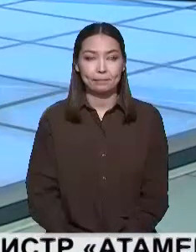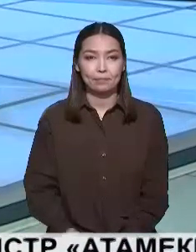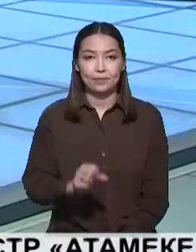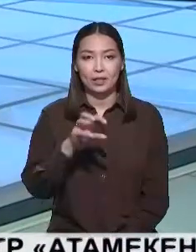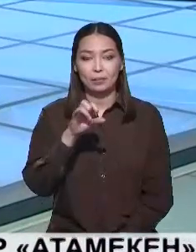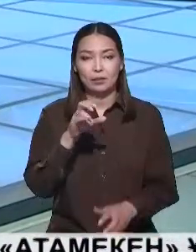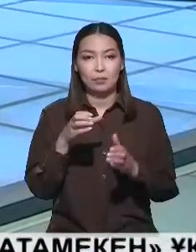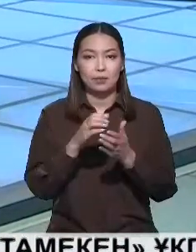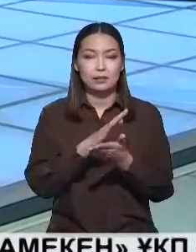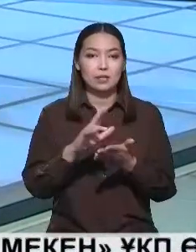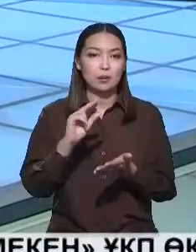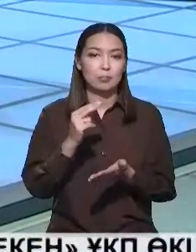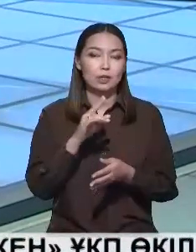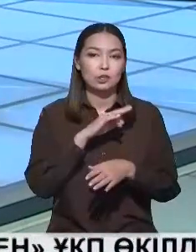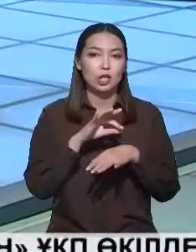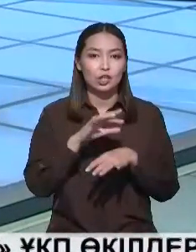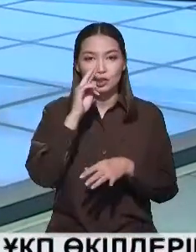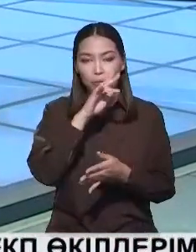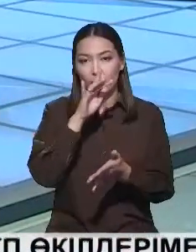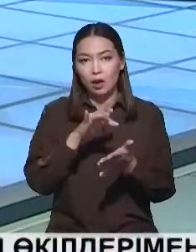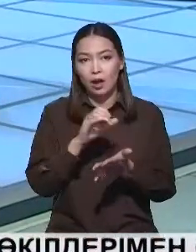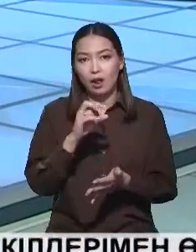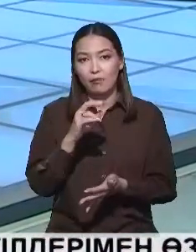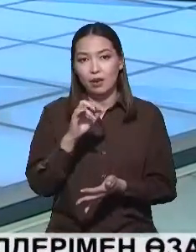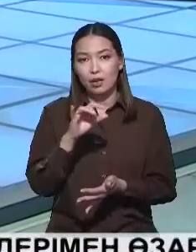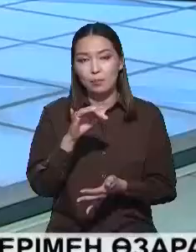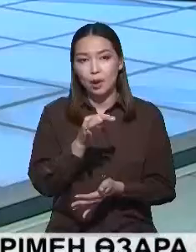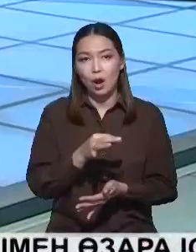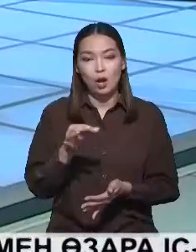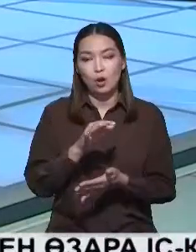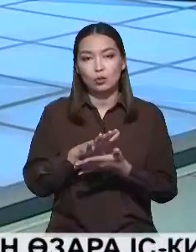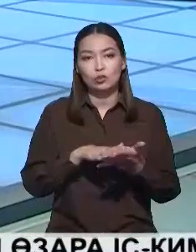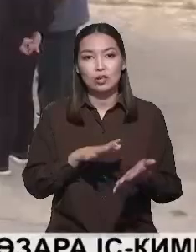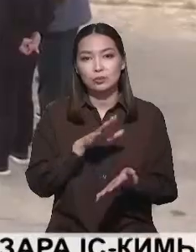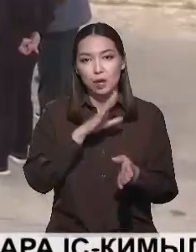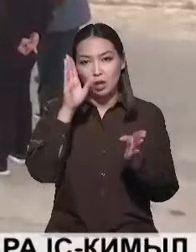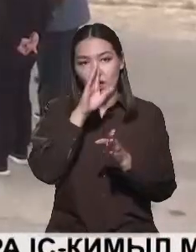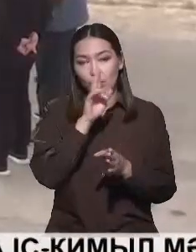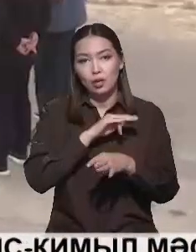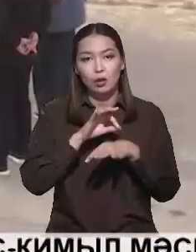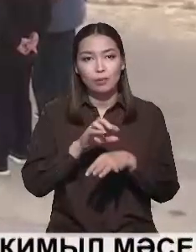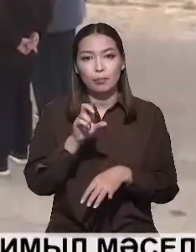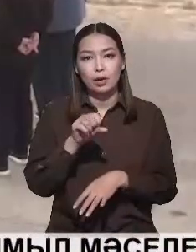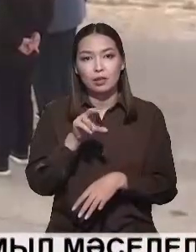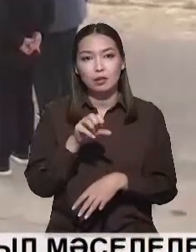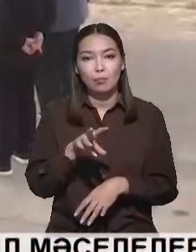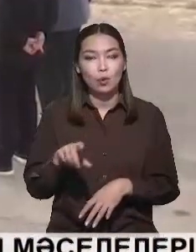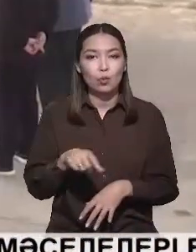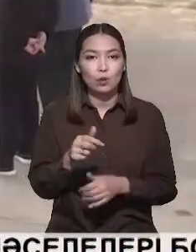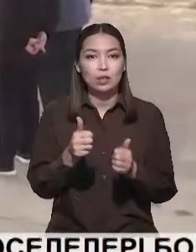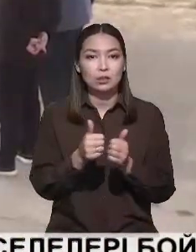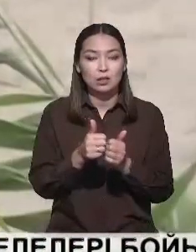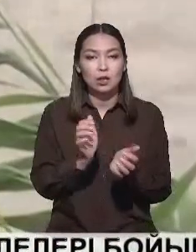Аманат партиясының таза бейсенбі шарасы Шымкент қаласындағы Әл-Фараби ауданында жалғасын тапты. Экологиялық шара аясында Бадам өзенінің жағалауы